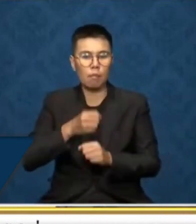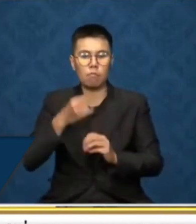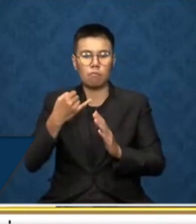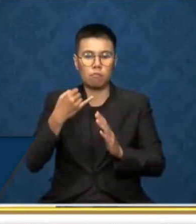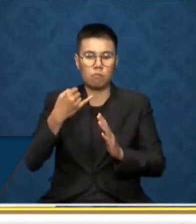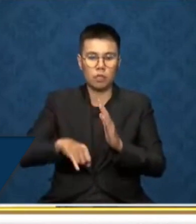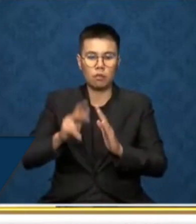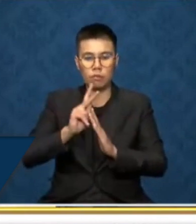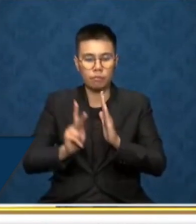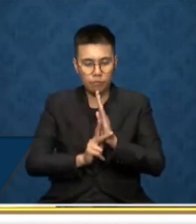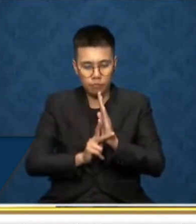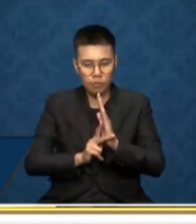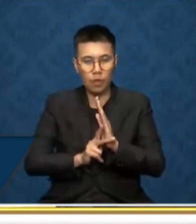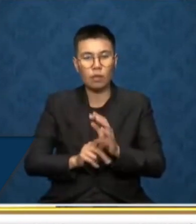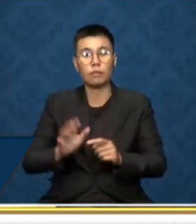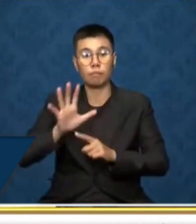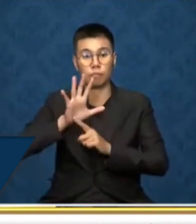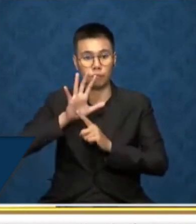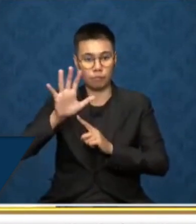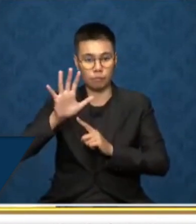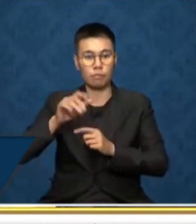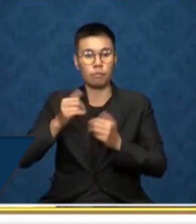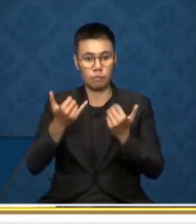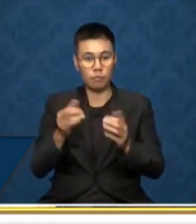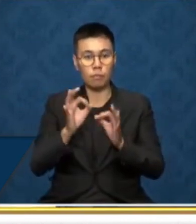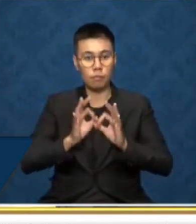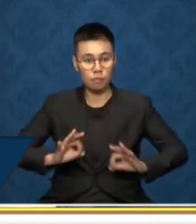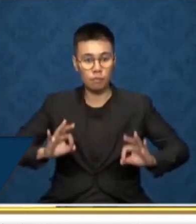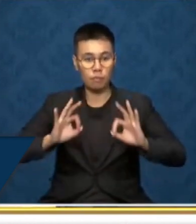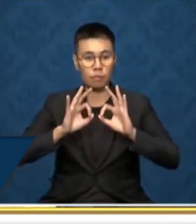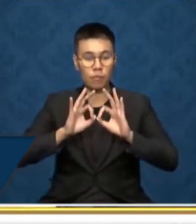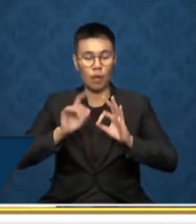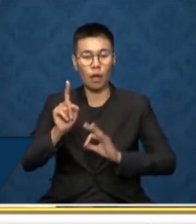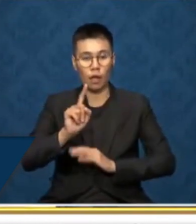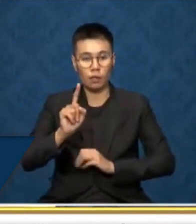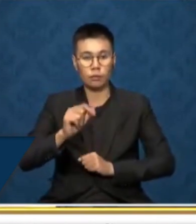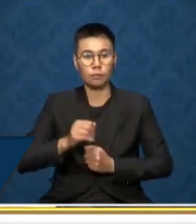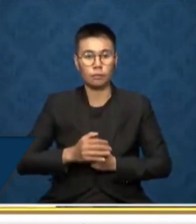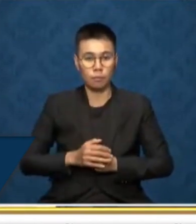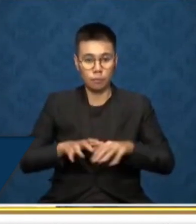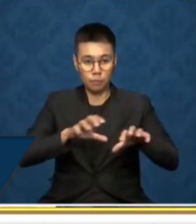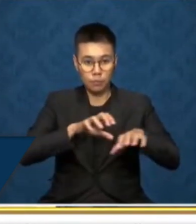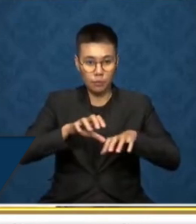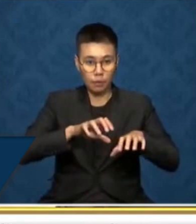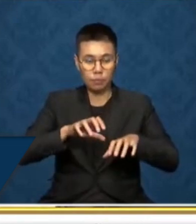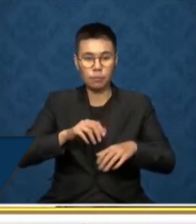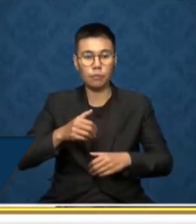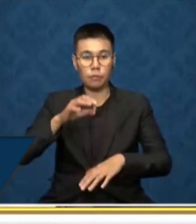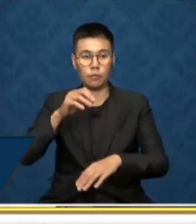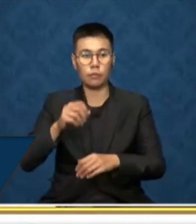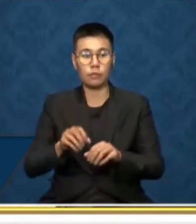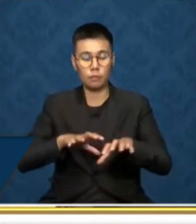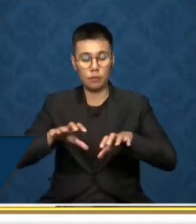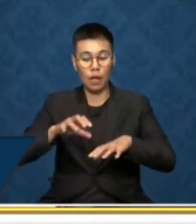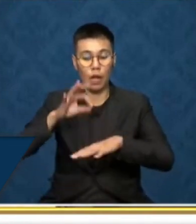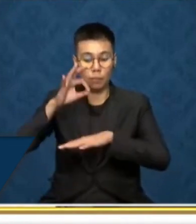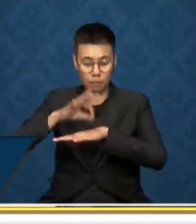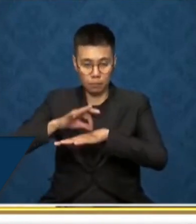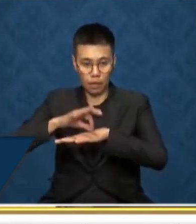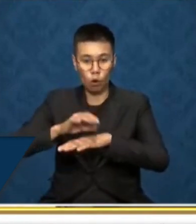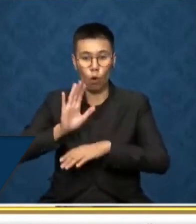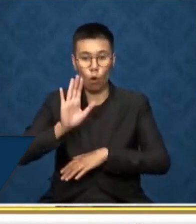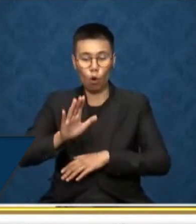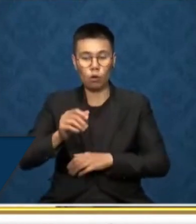ฎหมายครับอันที่5ครับประธานข้อนี้ก็สำคัญนะครับการบริหารจัดการการแต่งตั้งและควบคุมการใช้อำนาจของเจ้าหน้า